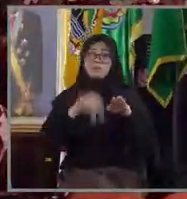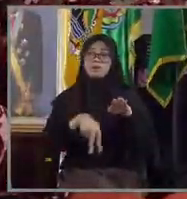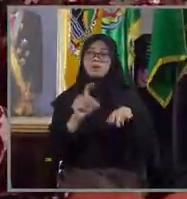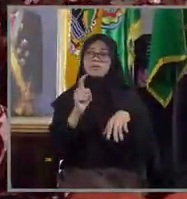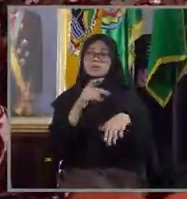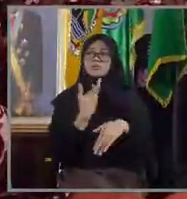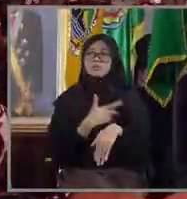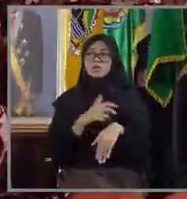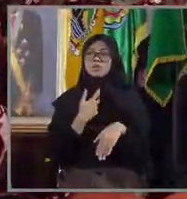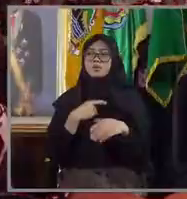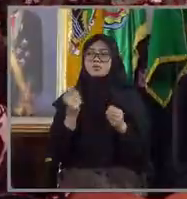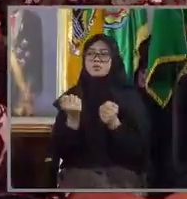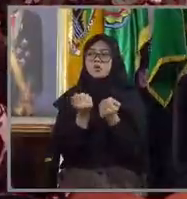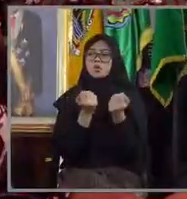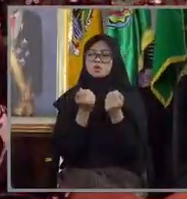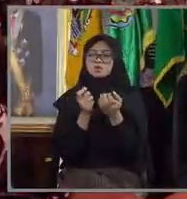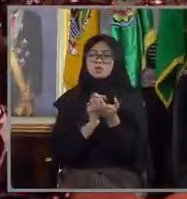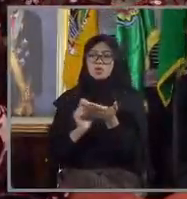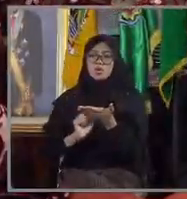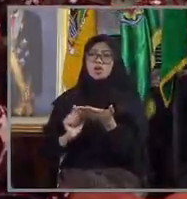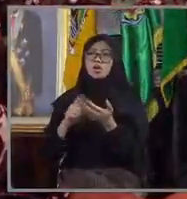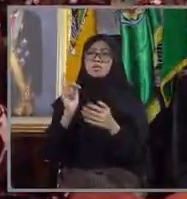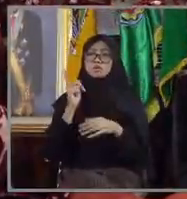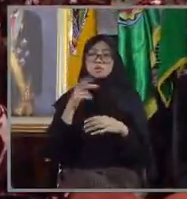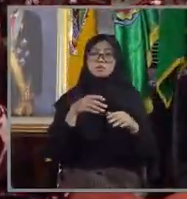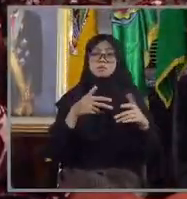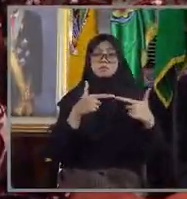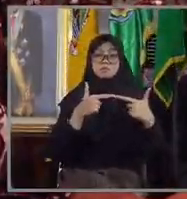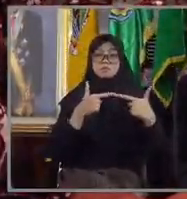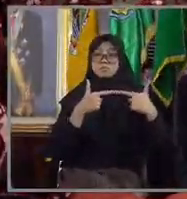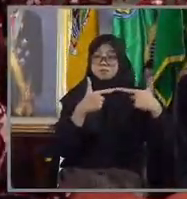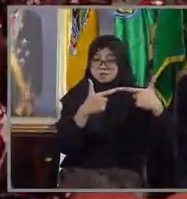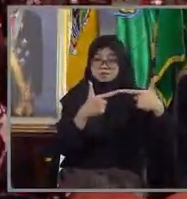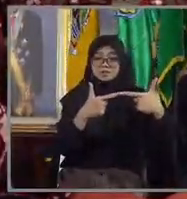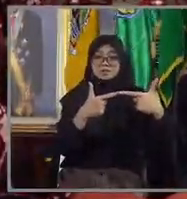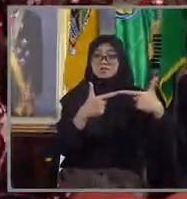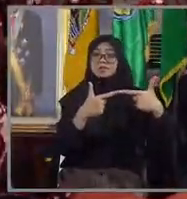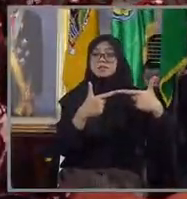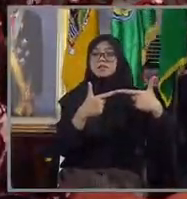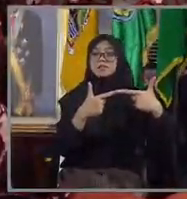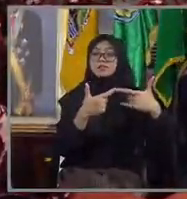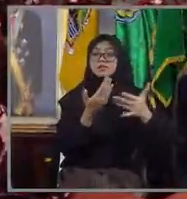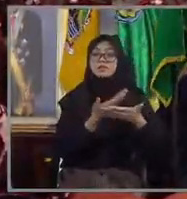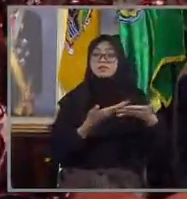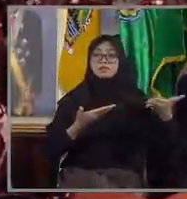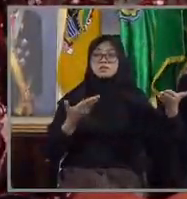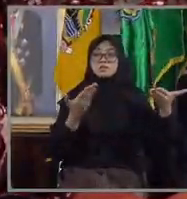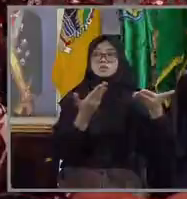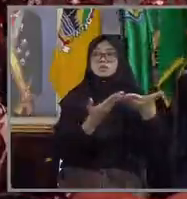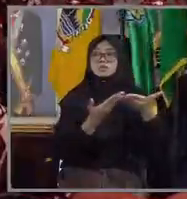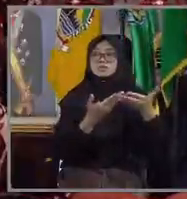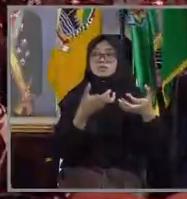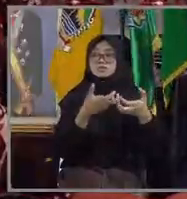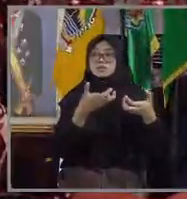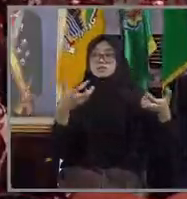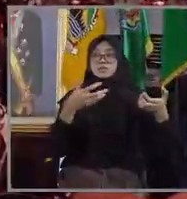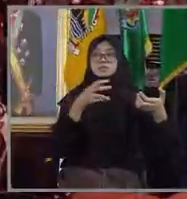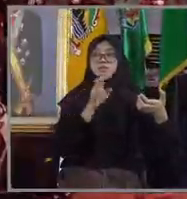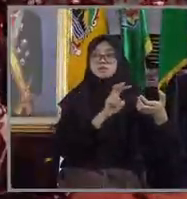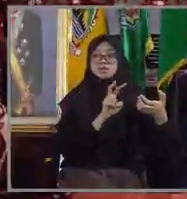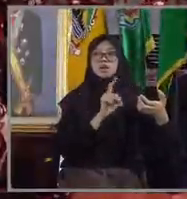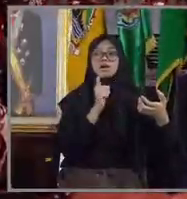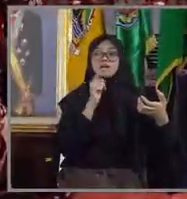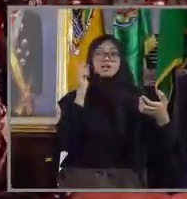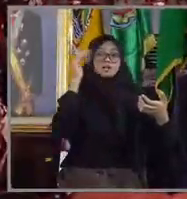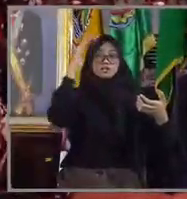di sekolah itu dibangun sistem kebersihan yang bagus termasuk toiletnya dan yang menarik toiletnya dibagi dua perempuan dan